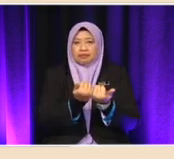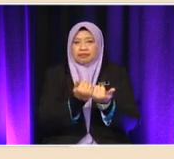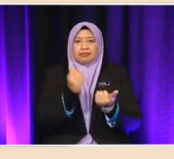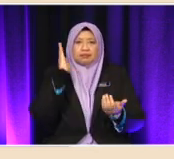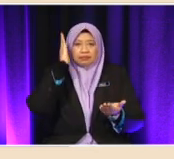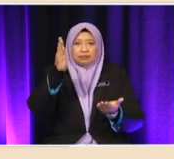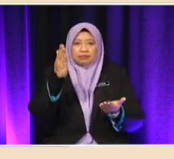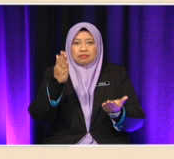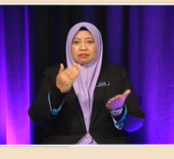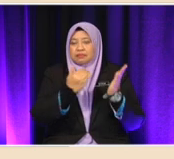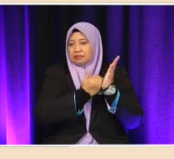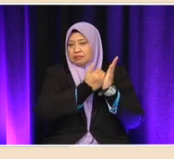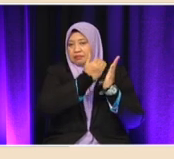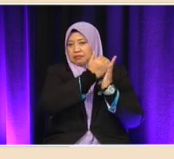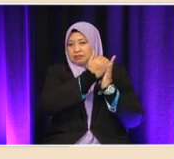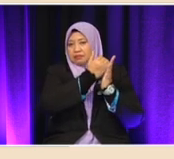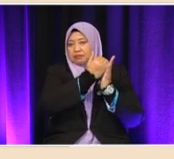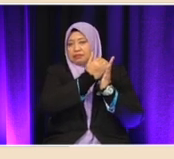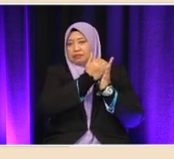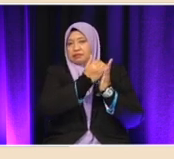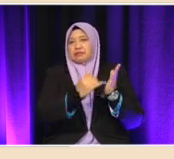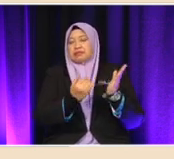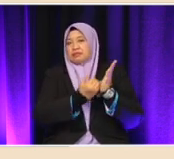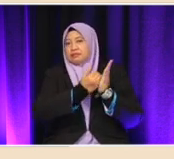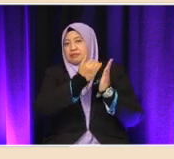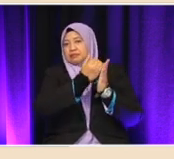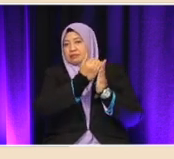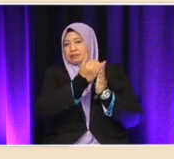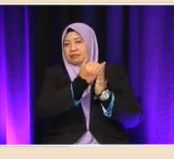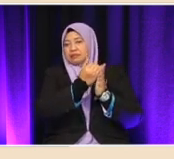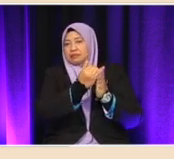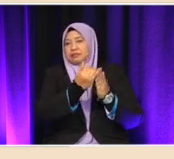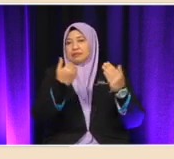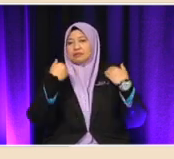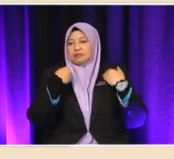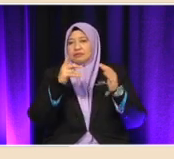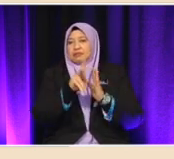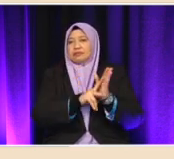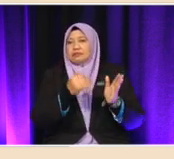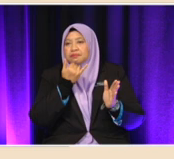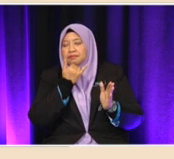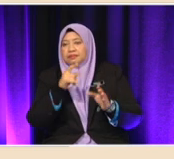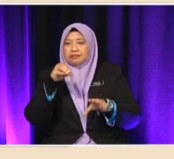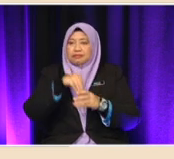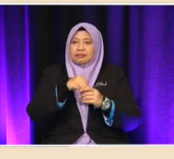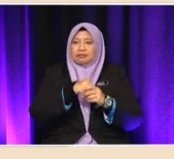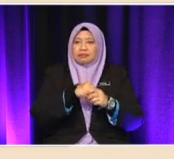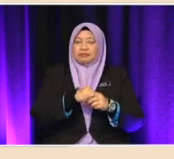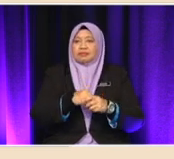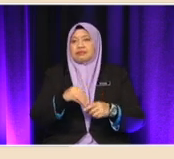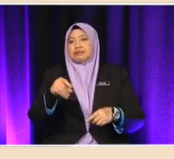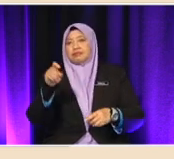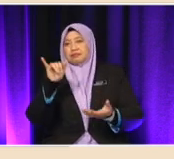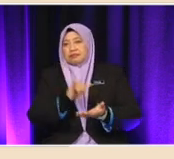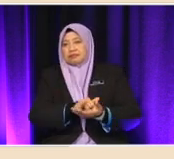akan meningkat sebenarnya meningkat ini Oke saya minta maaf